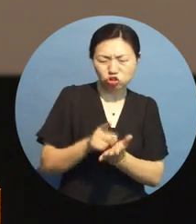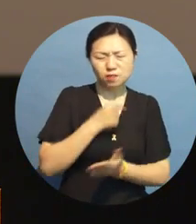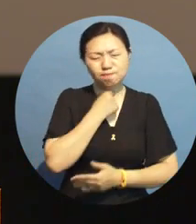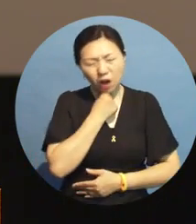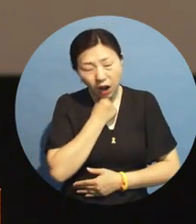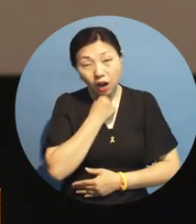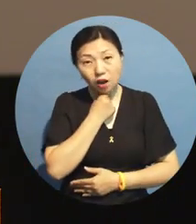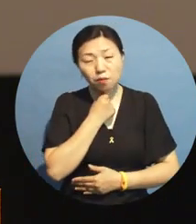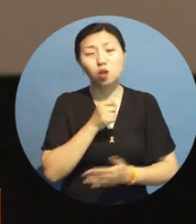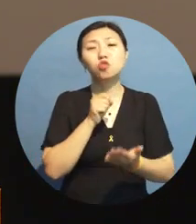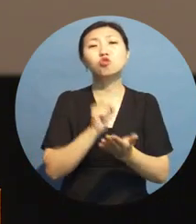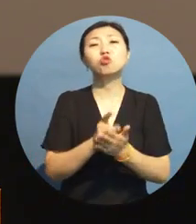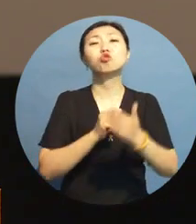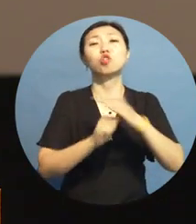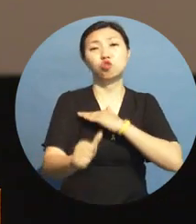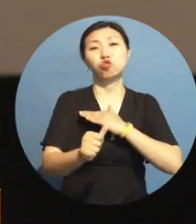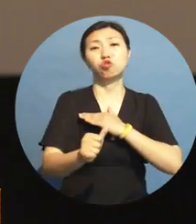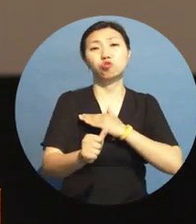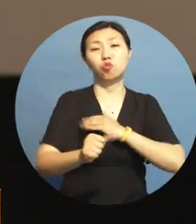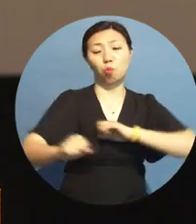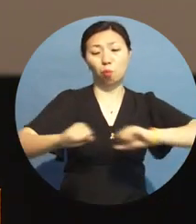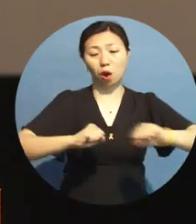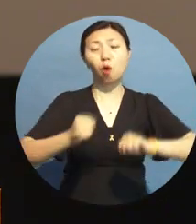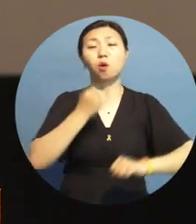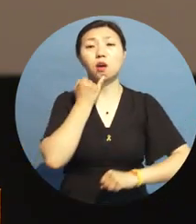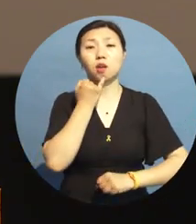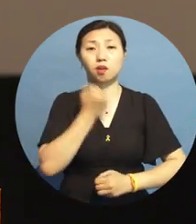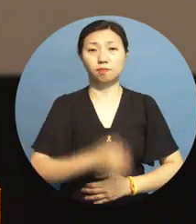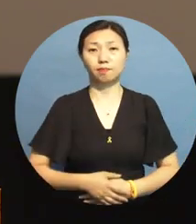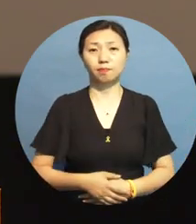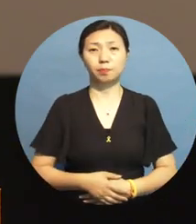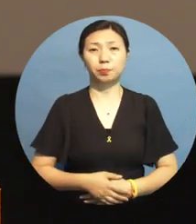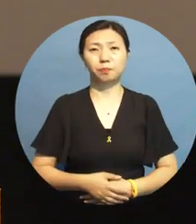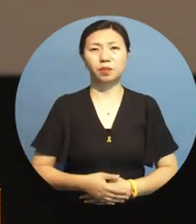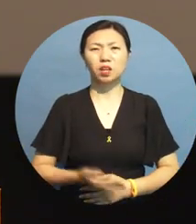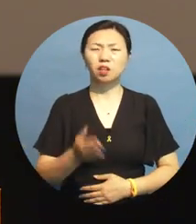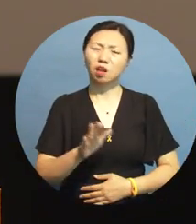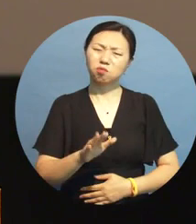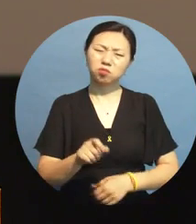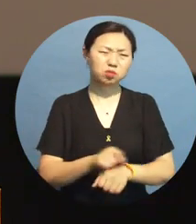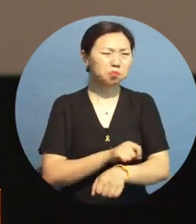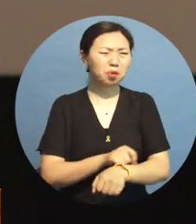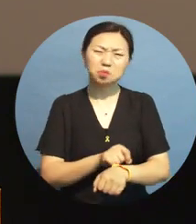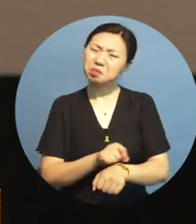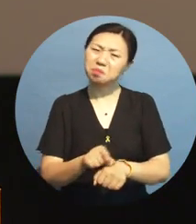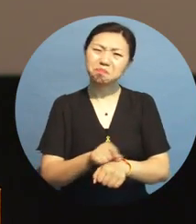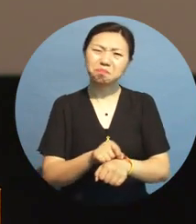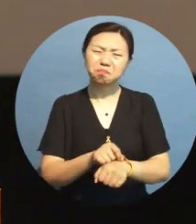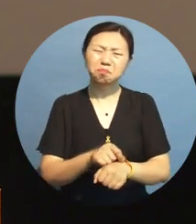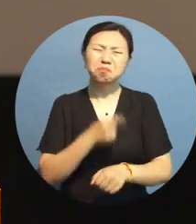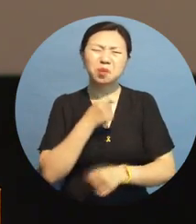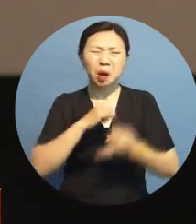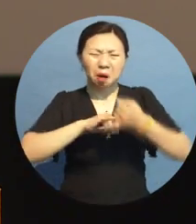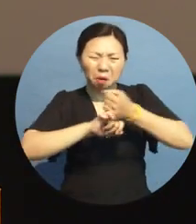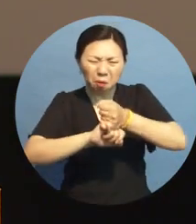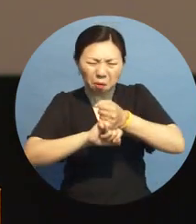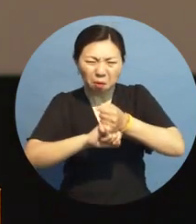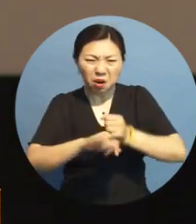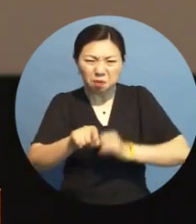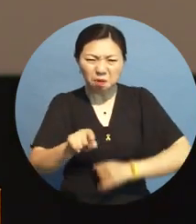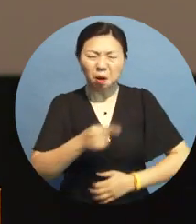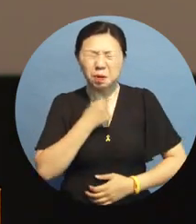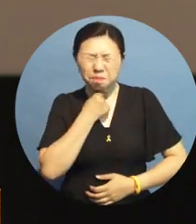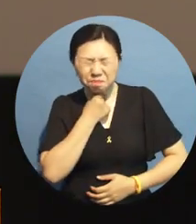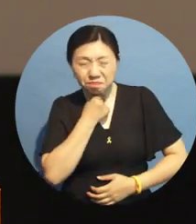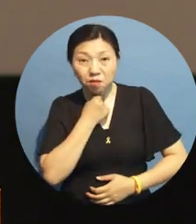놀고 싶다. 그러면 축구 선수가 되면 돼요. 근데 그런 것이 특별히 없다. 네. 꼭